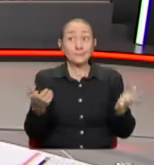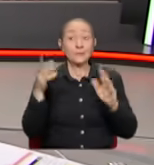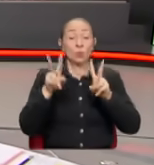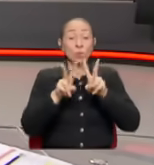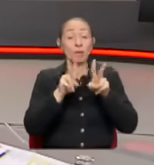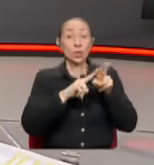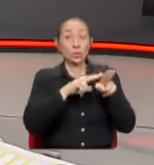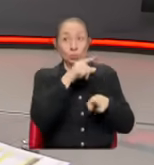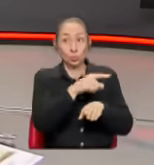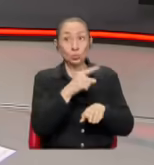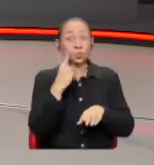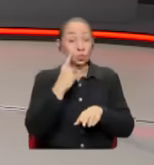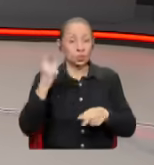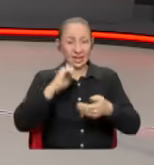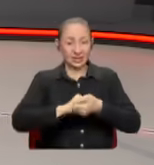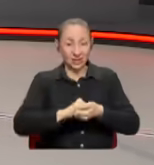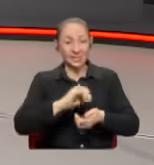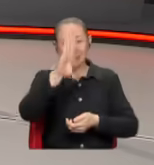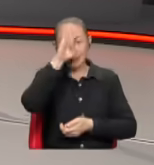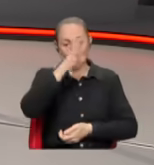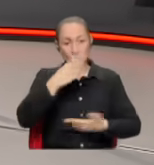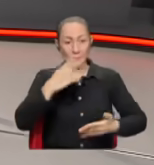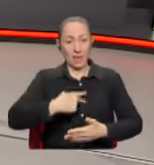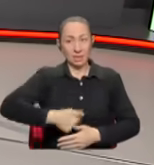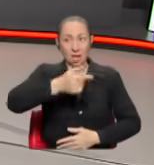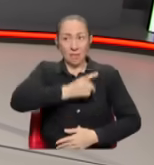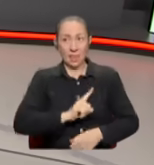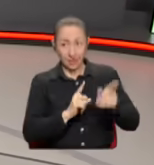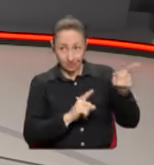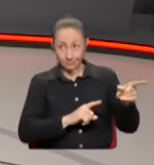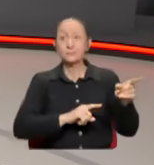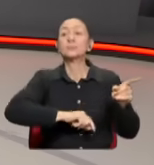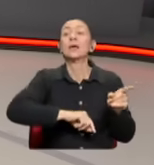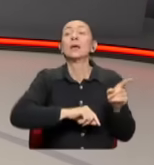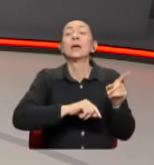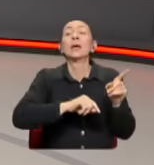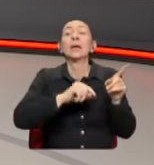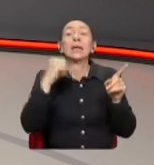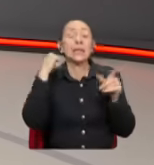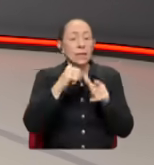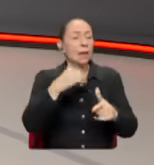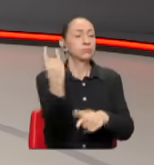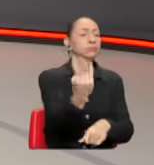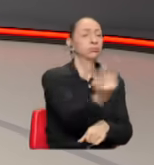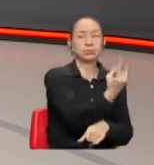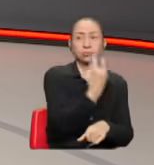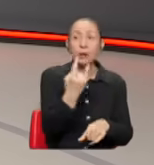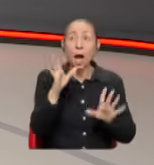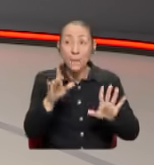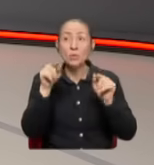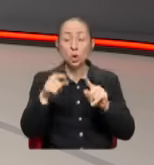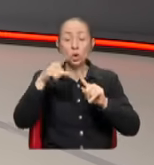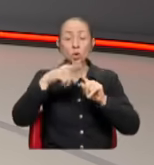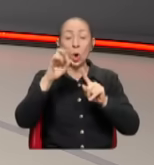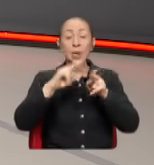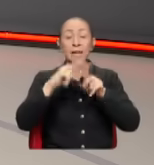Murat Kurum, Cumhur İttifakı'nın İstanbul Büyükşehir Belediye Başkan adayı. Yine sahada. Fakat bu sefer